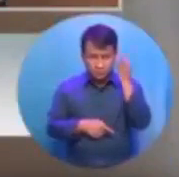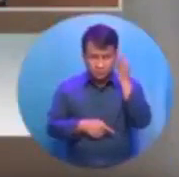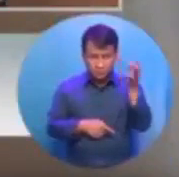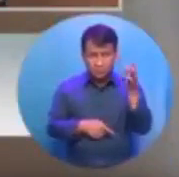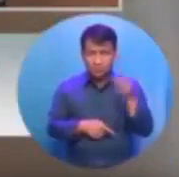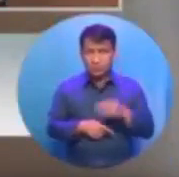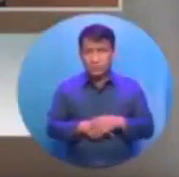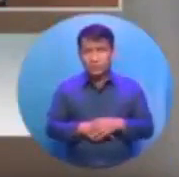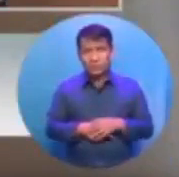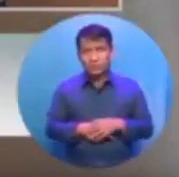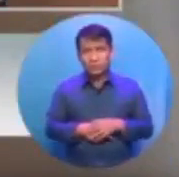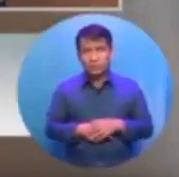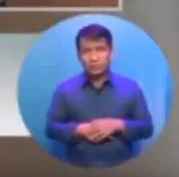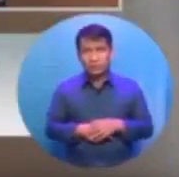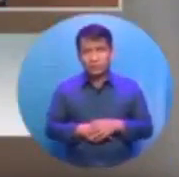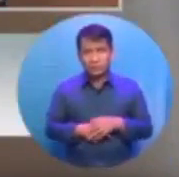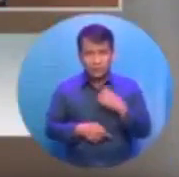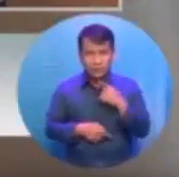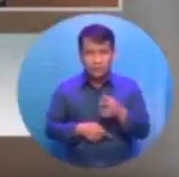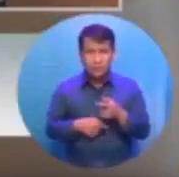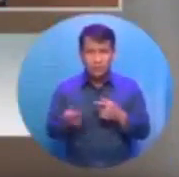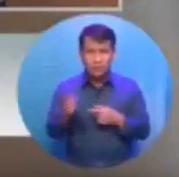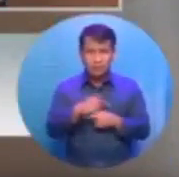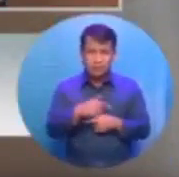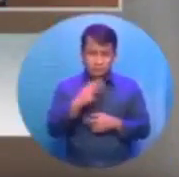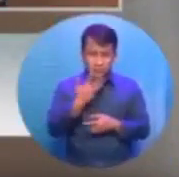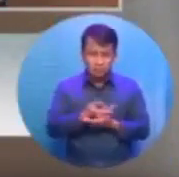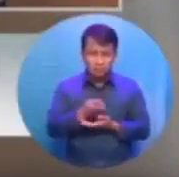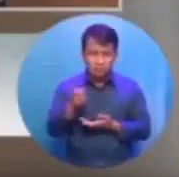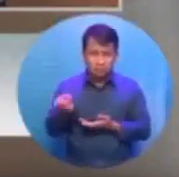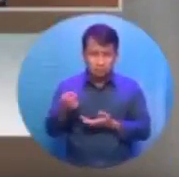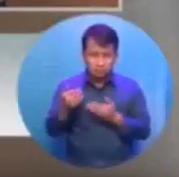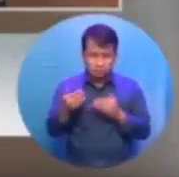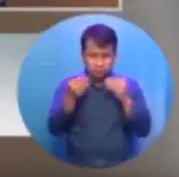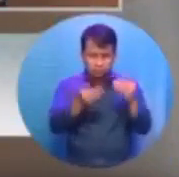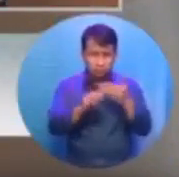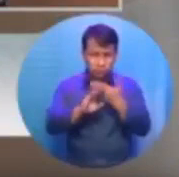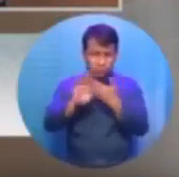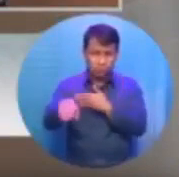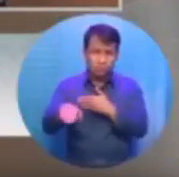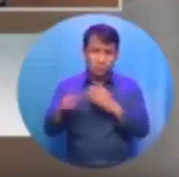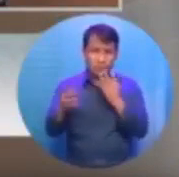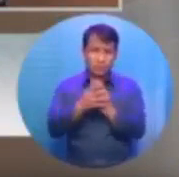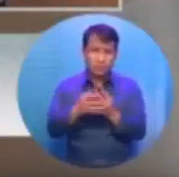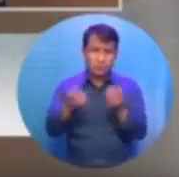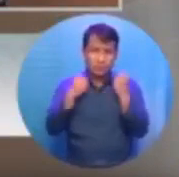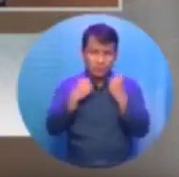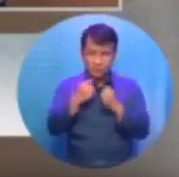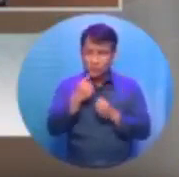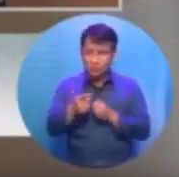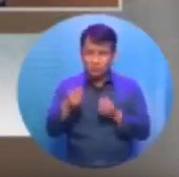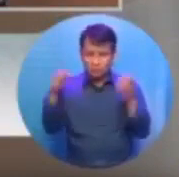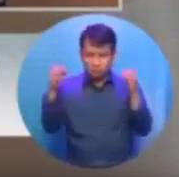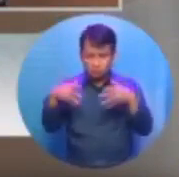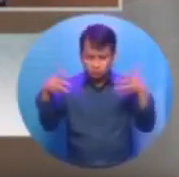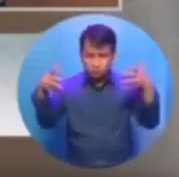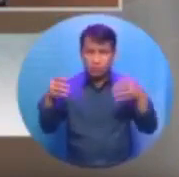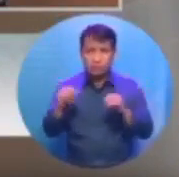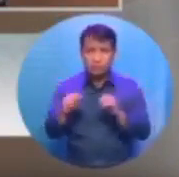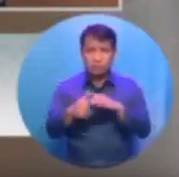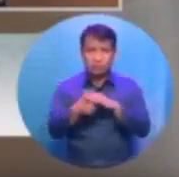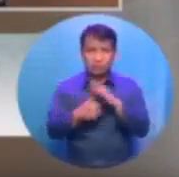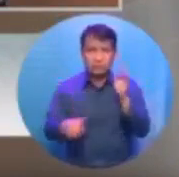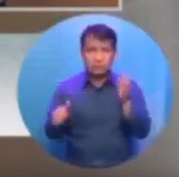Yes, ma'am. Sir. Ay, sir. Okay, well, gusto ni Mrs. na maibalik ka sa kulungan kasi na magic daw yung kaso ninyo,